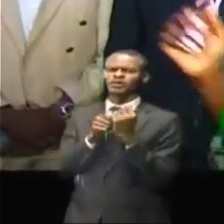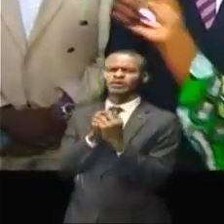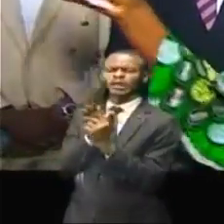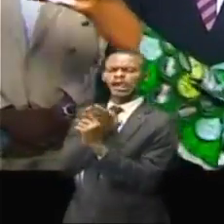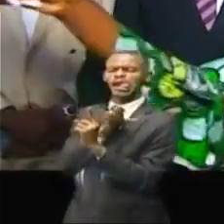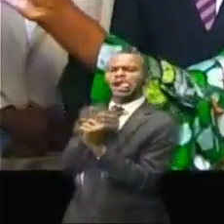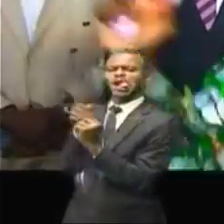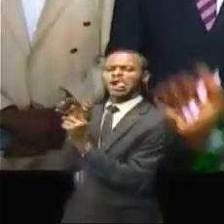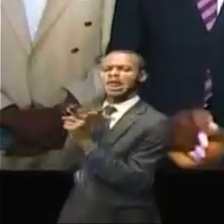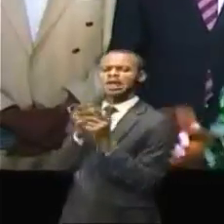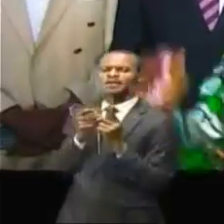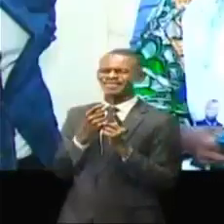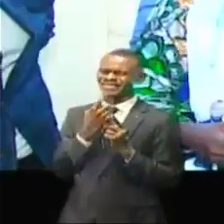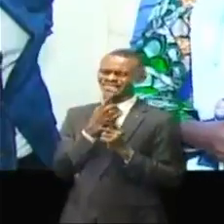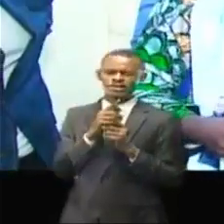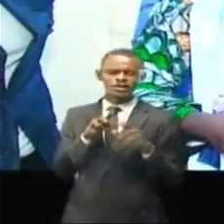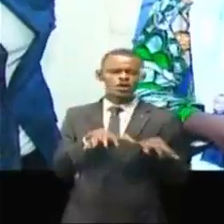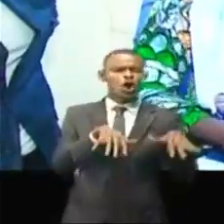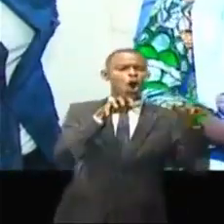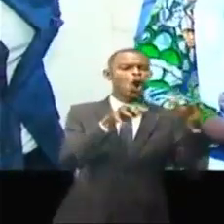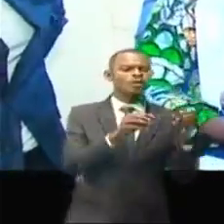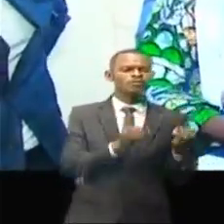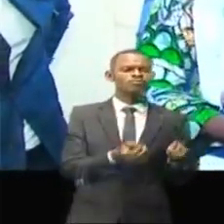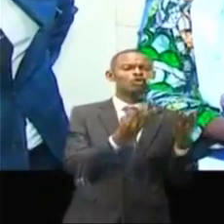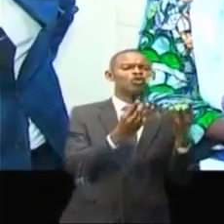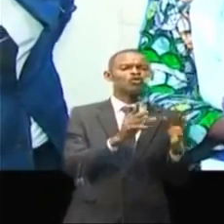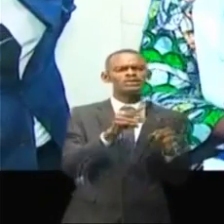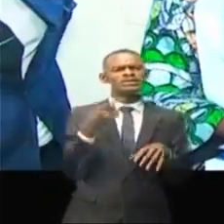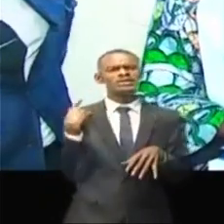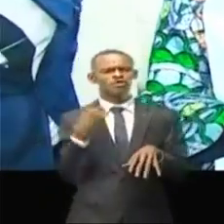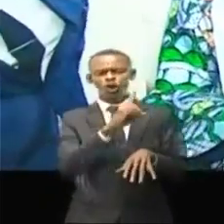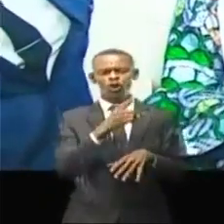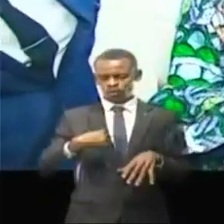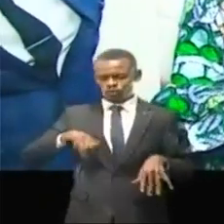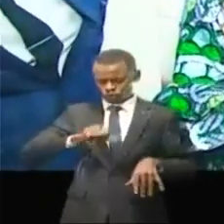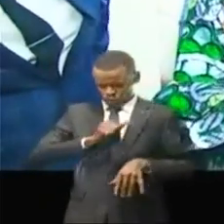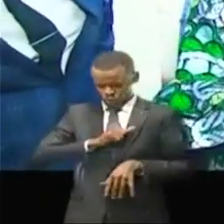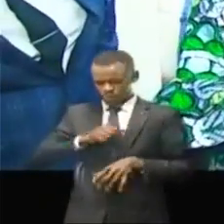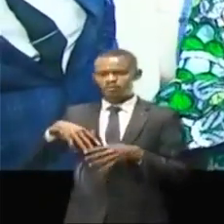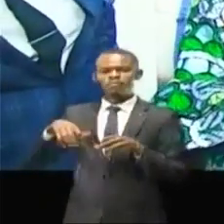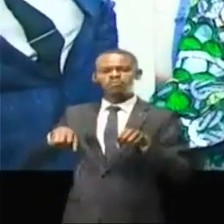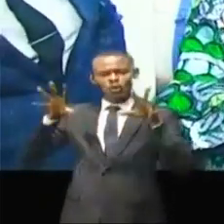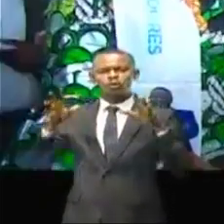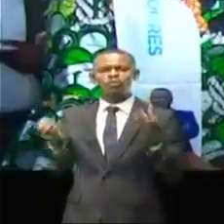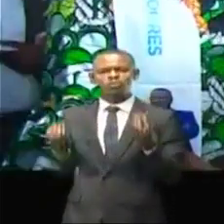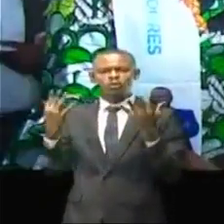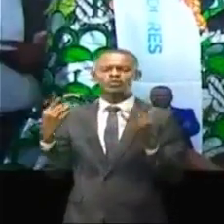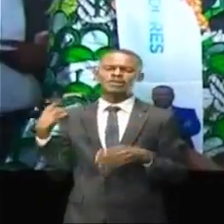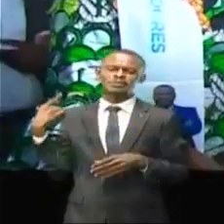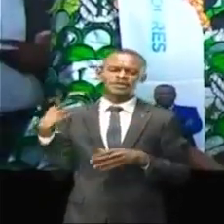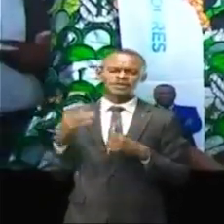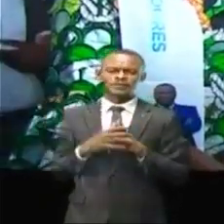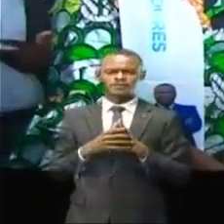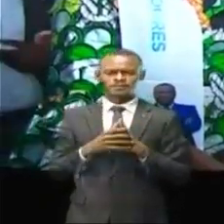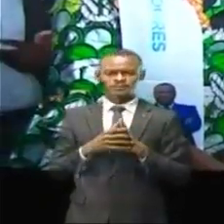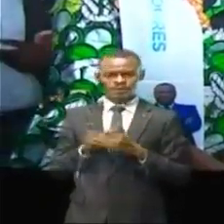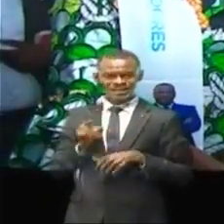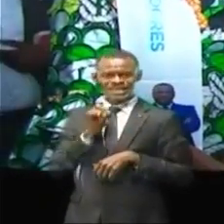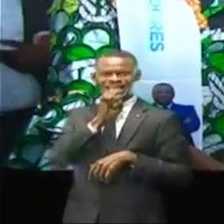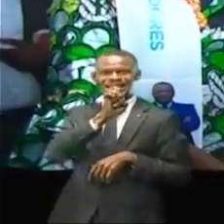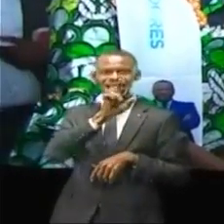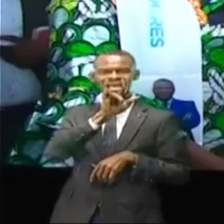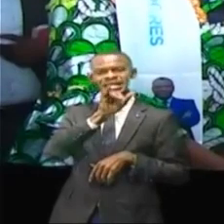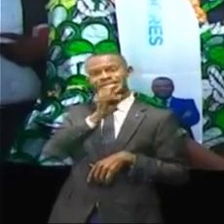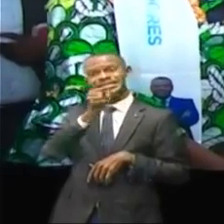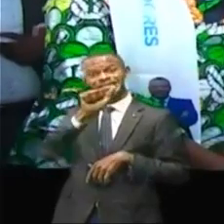de députés, donc nous voulons tel poste. » En toute humilité légendaire, Isabelle Kibasa Maliba a reçu les bénédictions du président